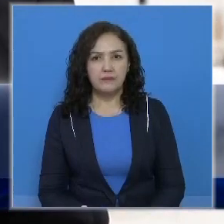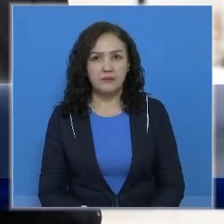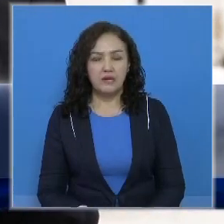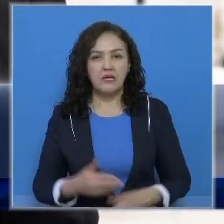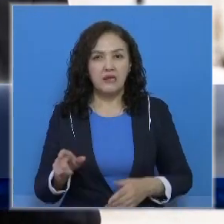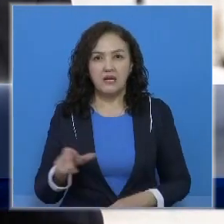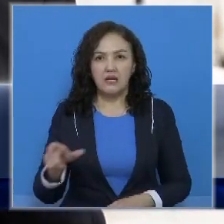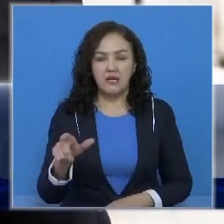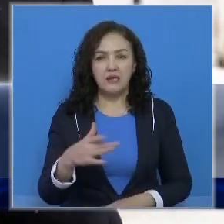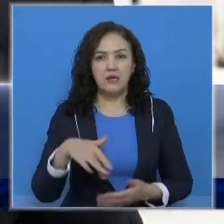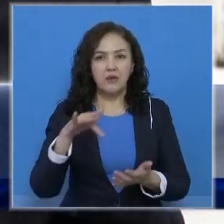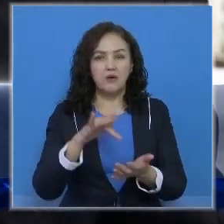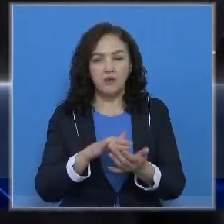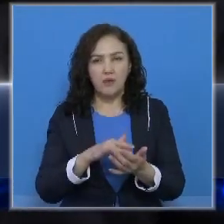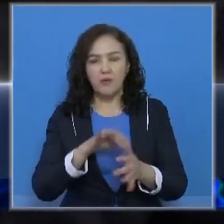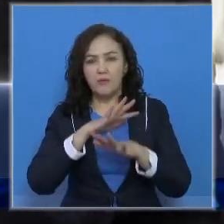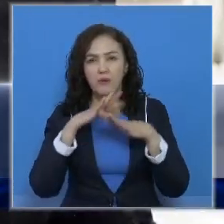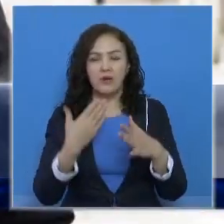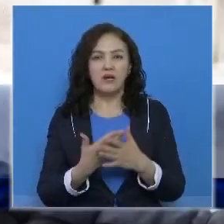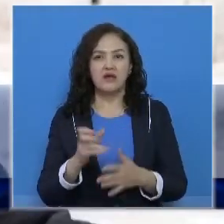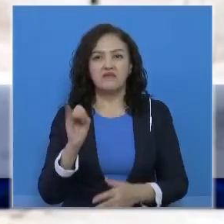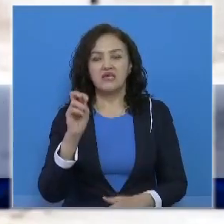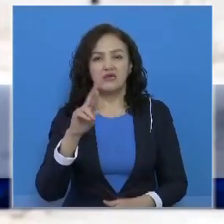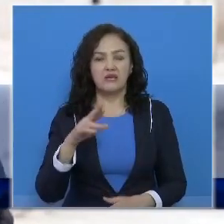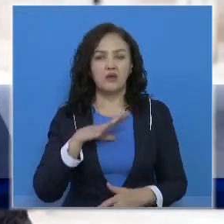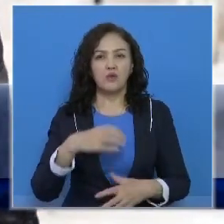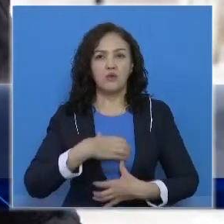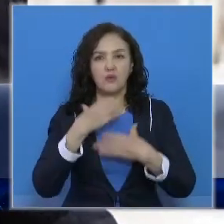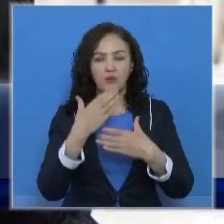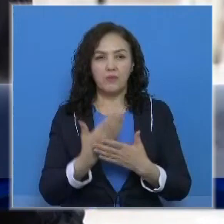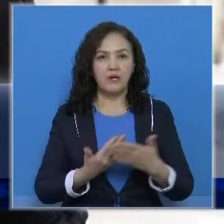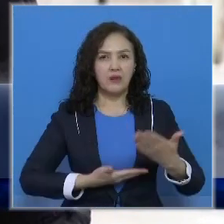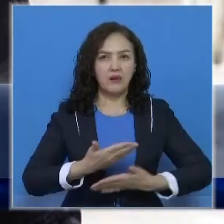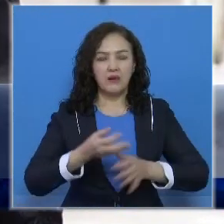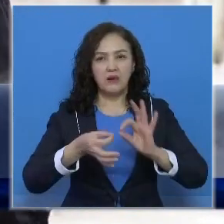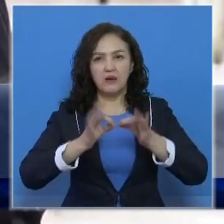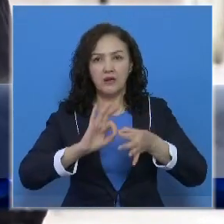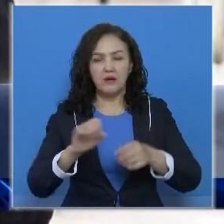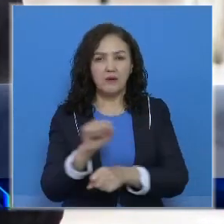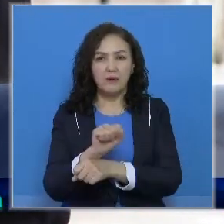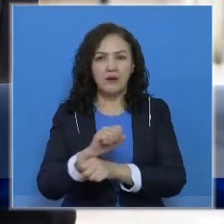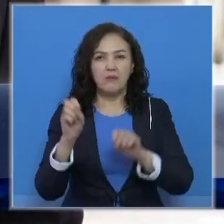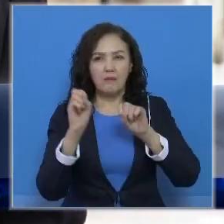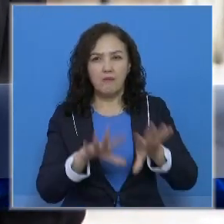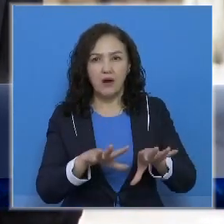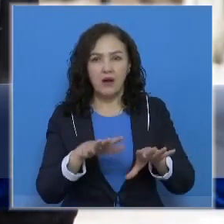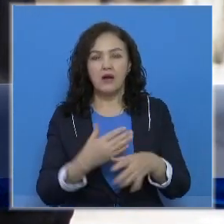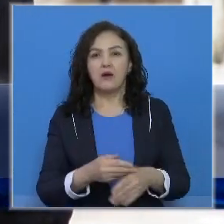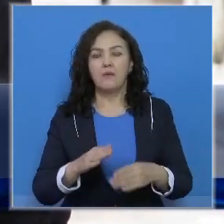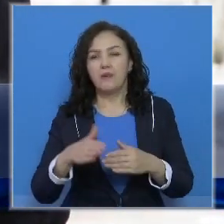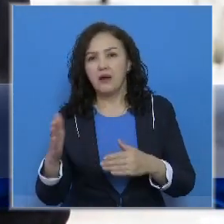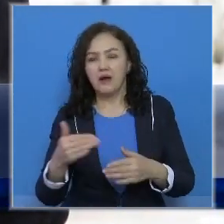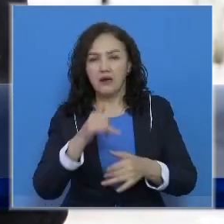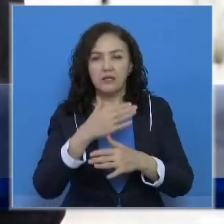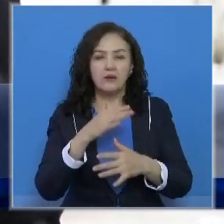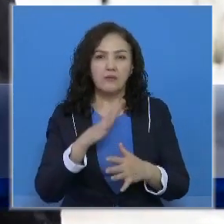Река, а не город. Венеция. Так много воды в такое время года. Ужас просто. Пешком ходить сложно, машины проезжают, брызгают. Пройти подальше от дороги тоже